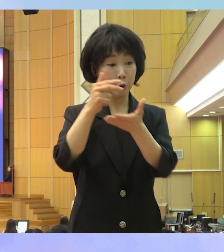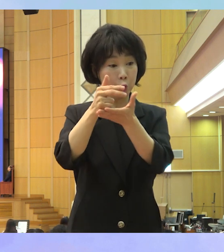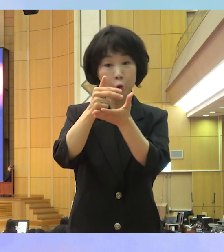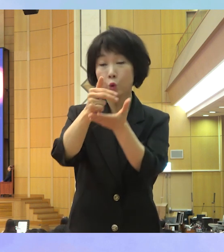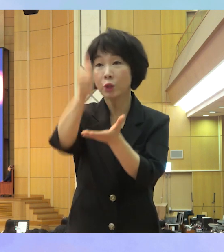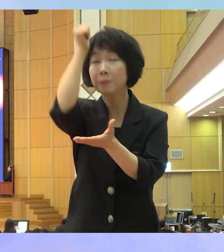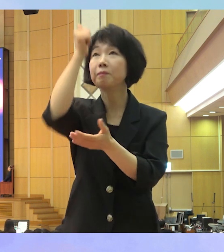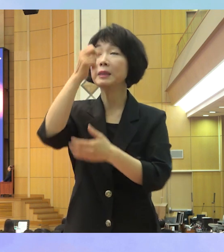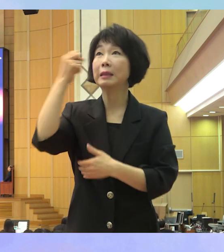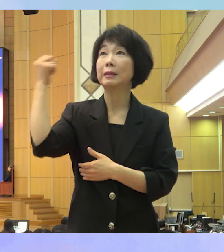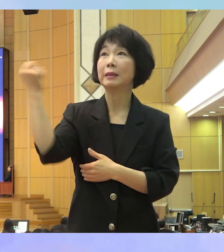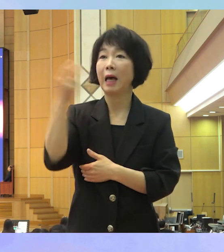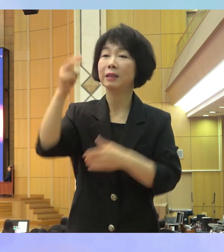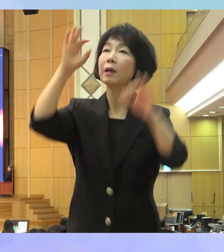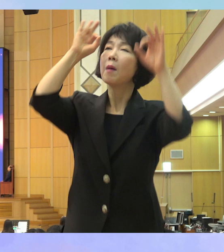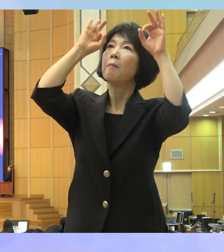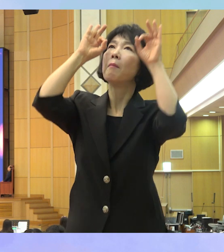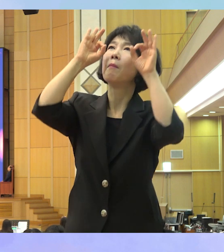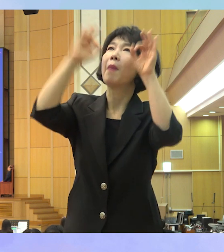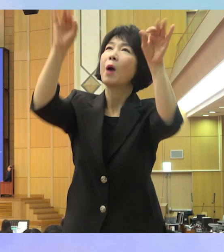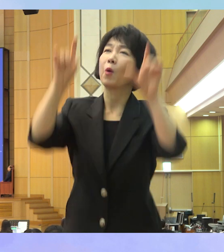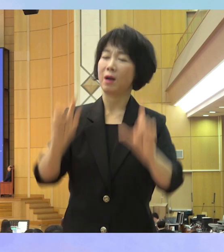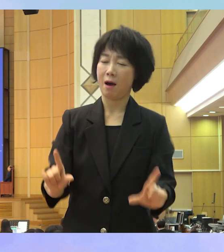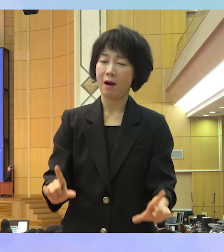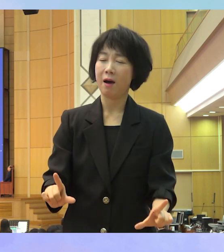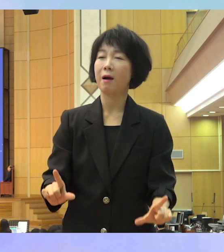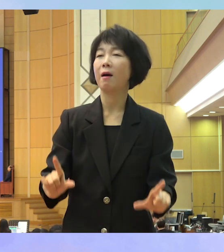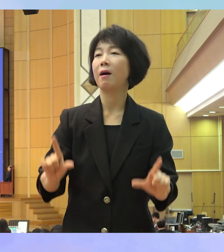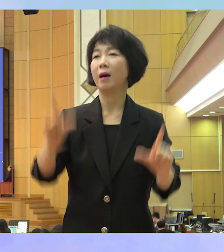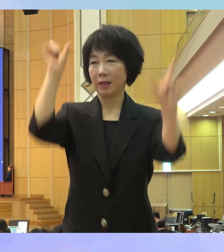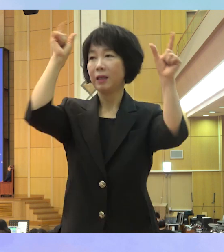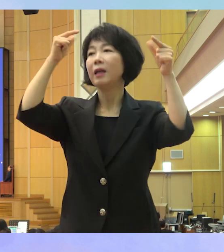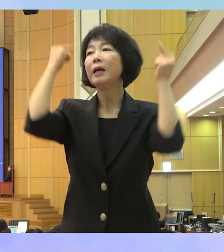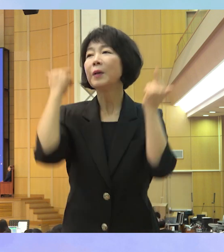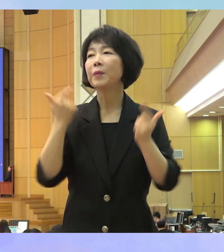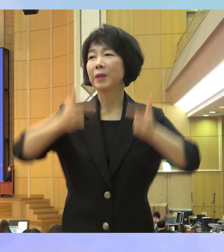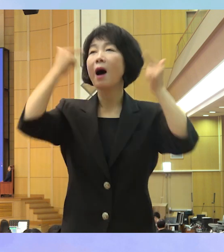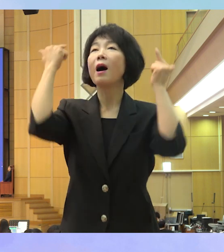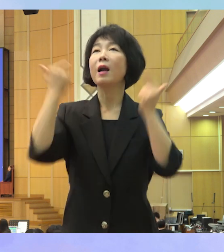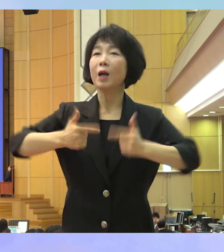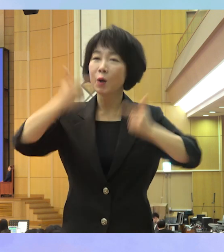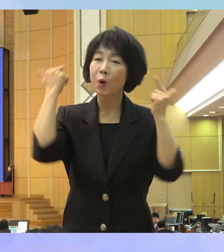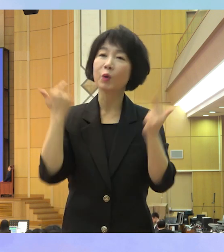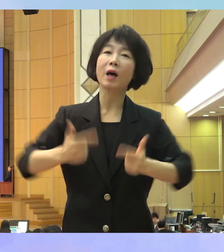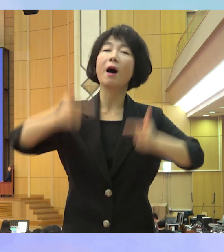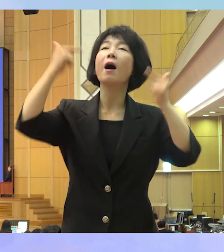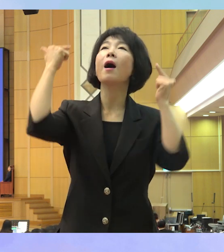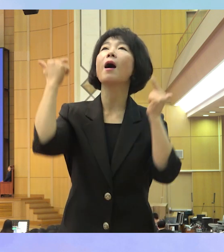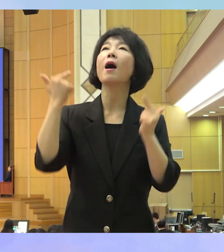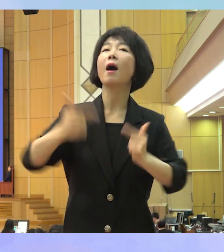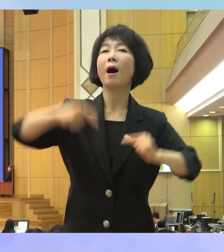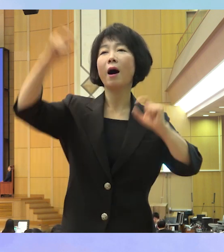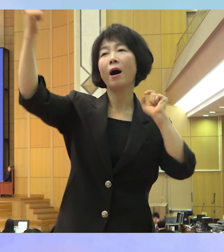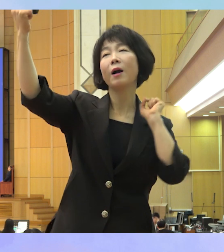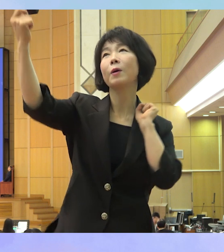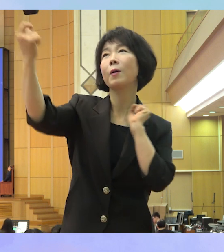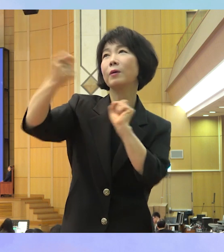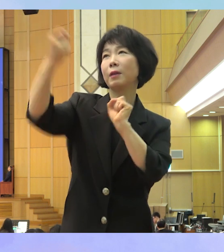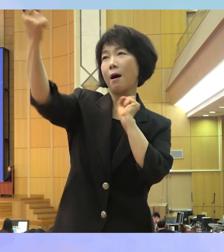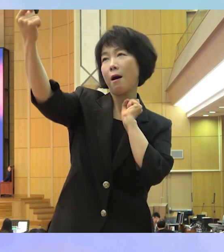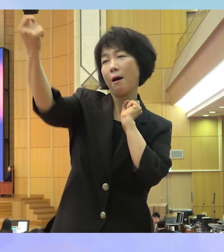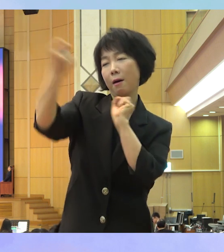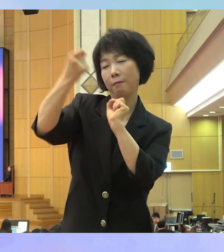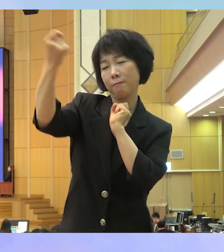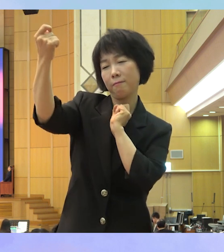주님 다시 뵈올 날이 날로